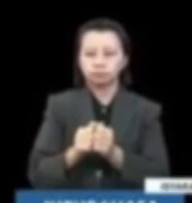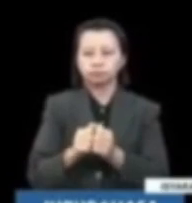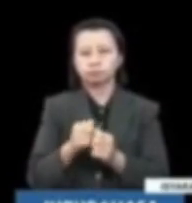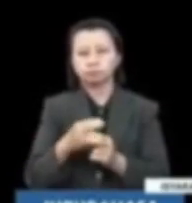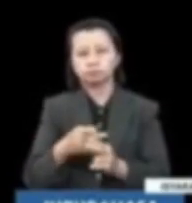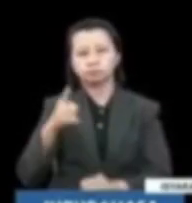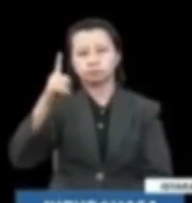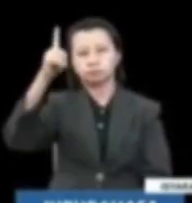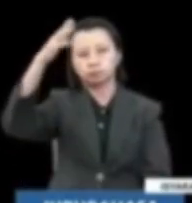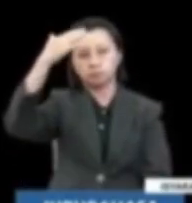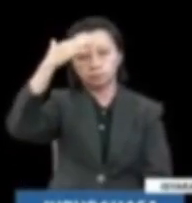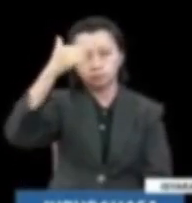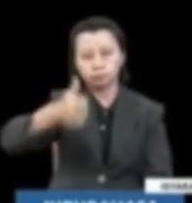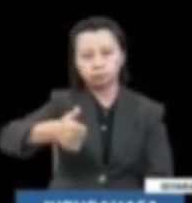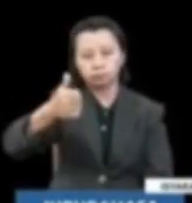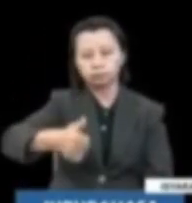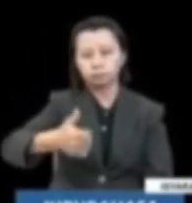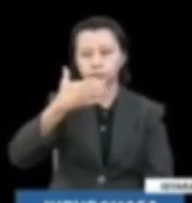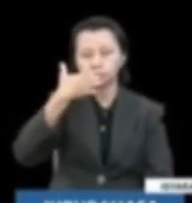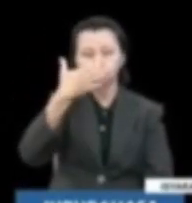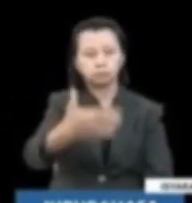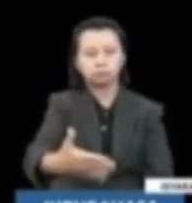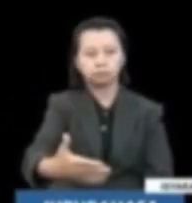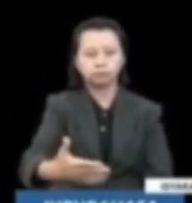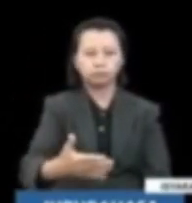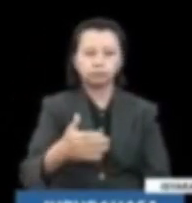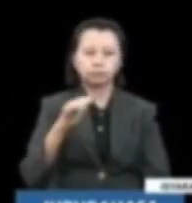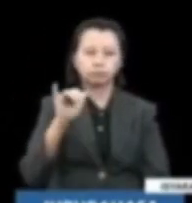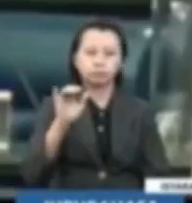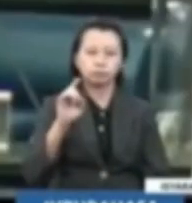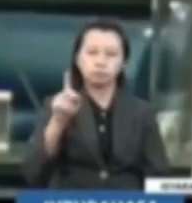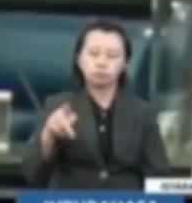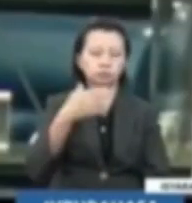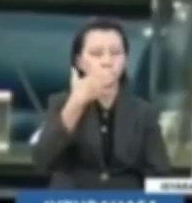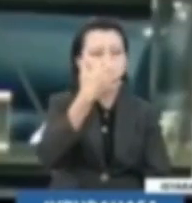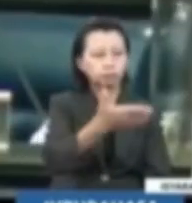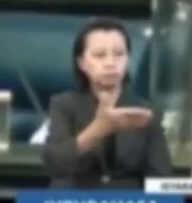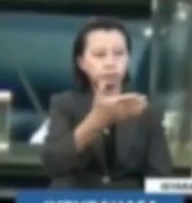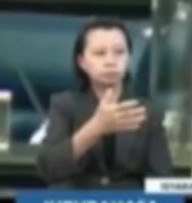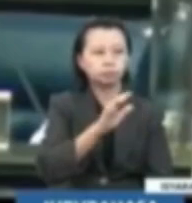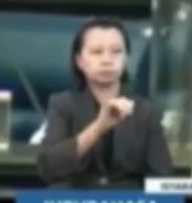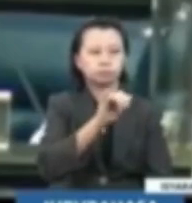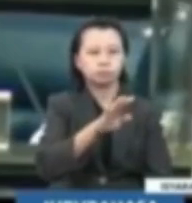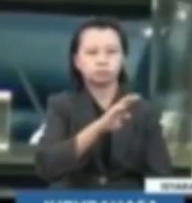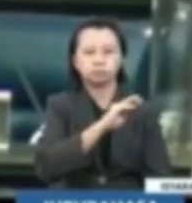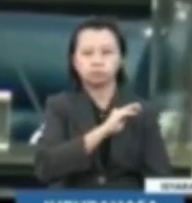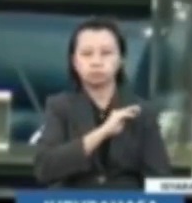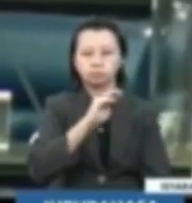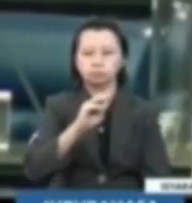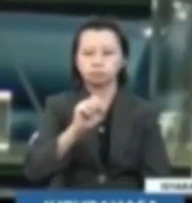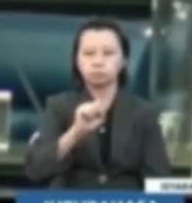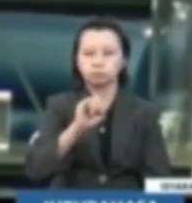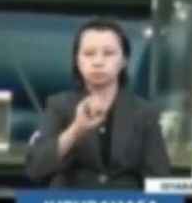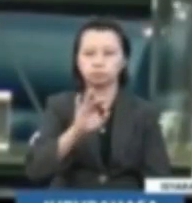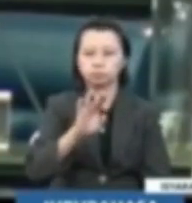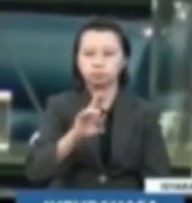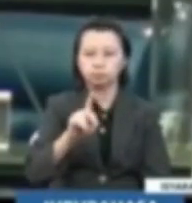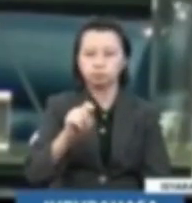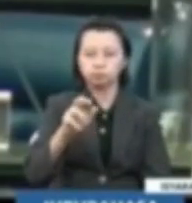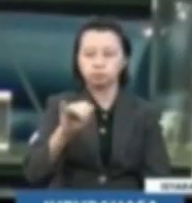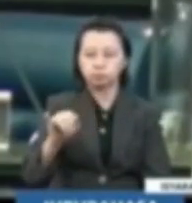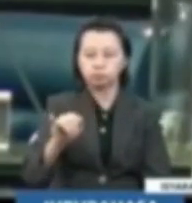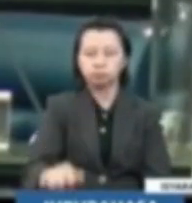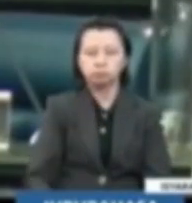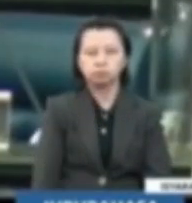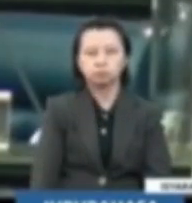Bismillahirrahmanirrahim. Assalamualaikum warahmatullahi wabarakatuh. Terima kasih Tuan Yang Pertua, terima kasih Ahli Yang Berhormat Dato' Sibuti. Dato'